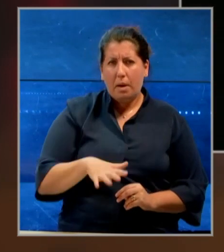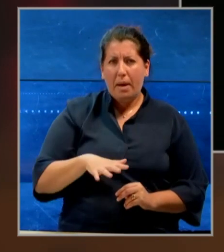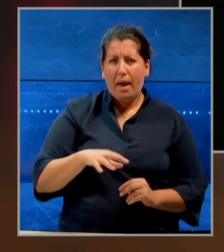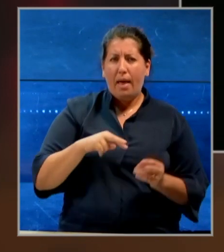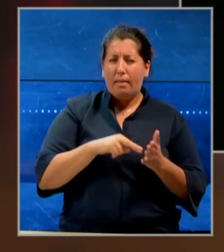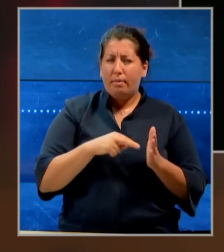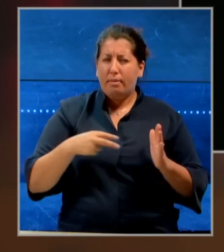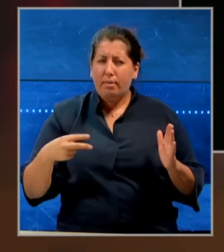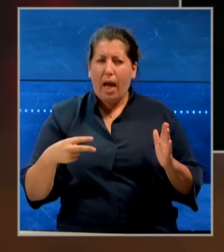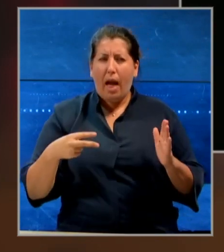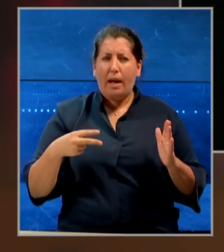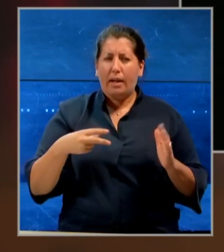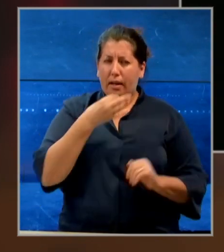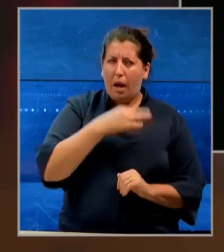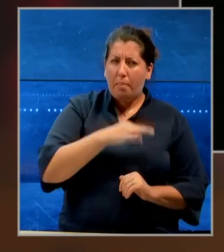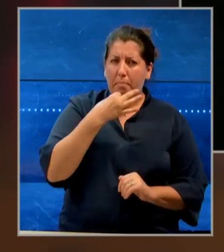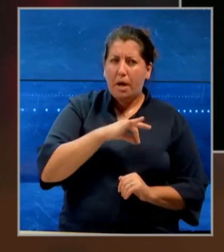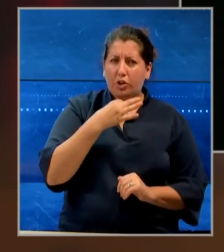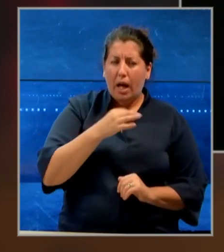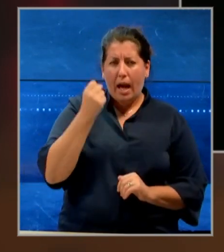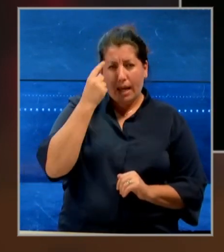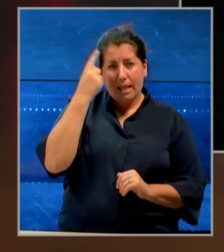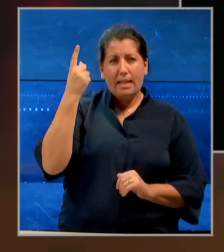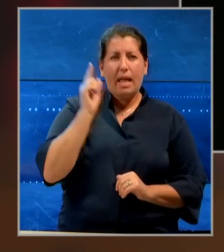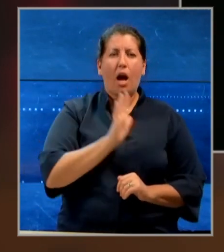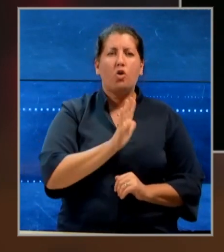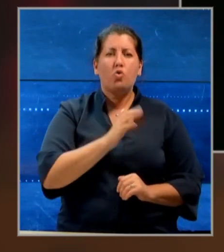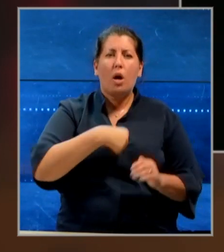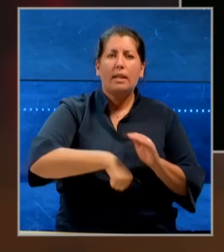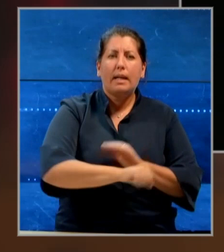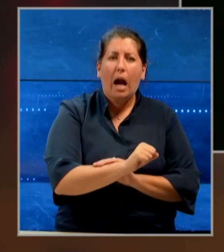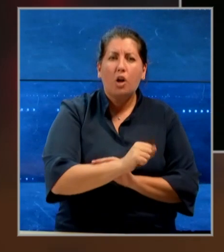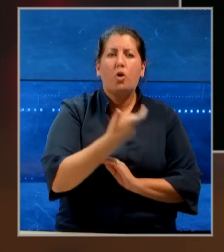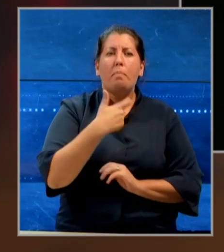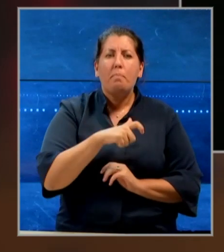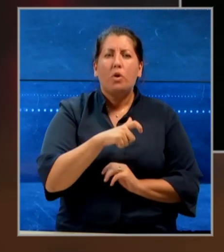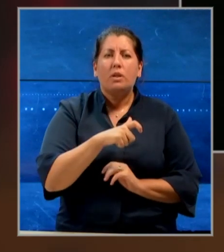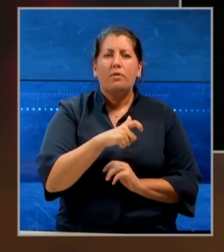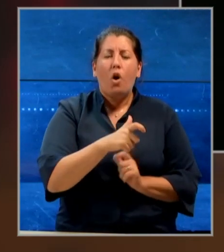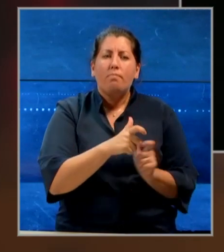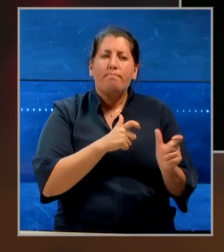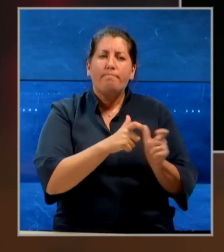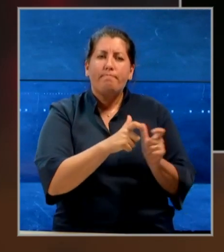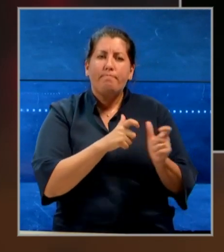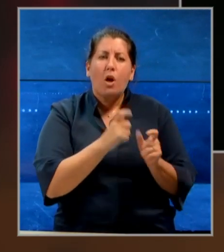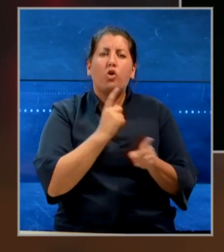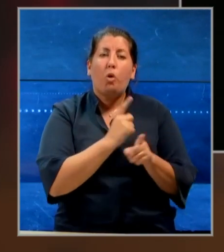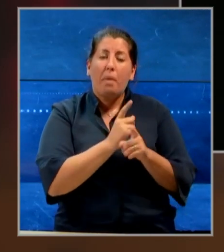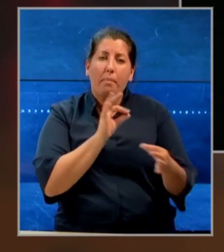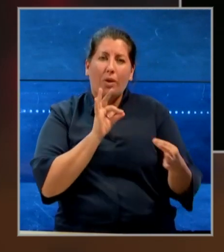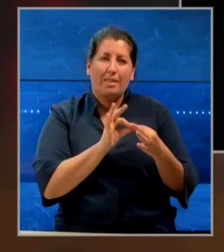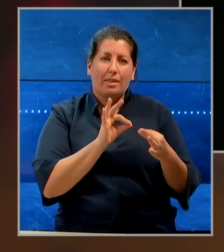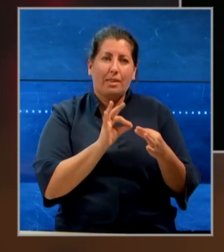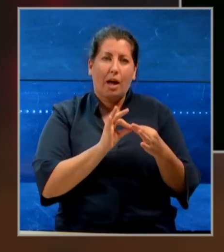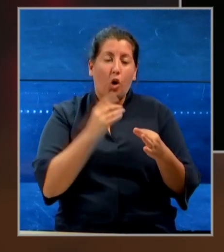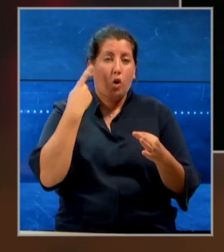capire com'era la sua idea di calcio in virtù di quello che noi potevamo e volevamo fare, perché comunque se non eravamo allineati con quello che era la situazione della squadra, non